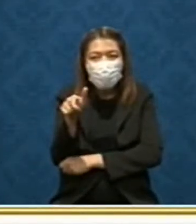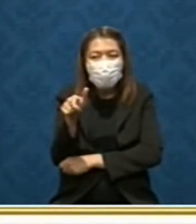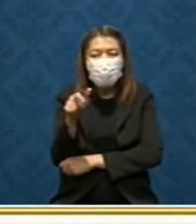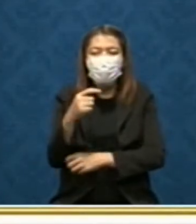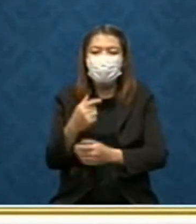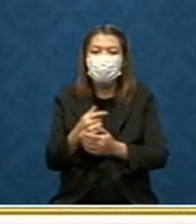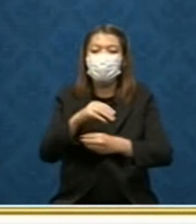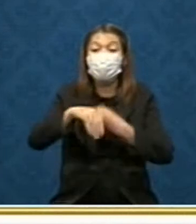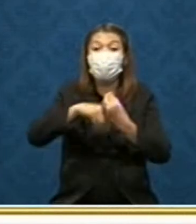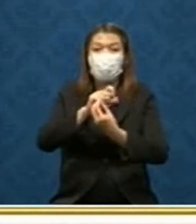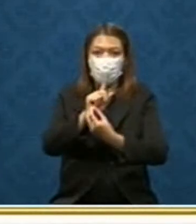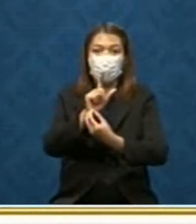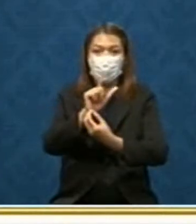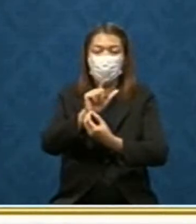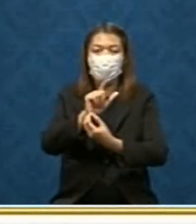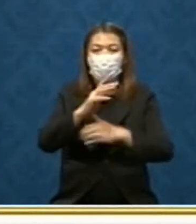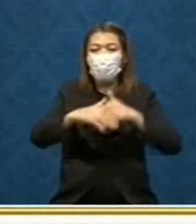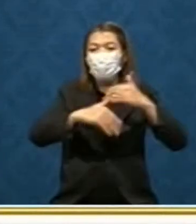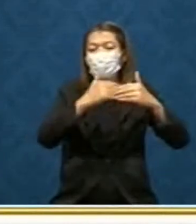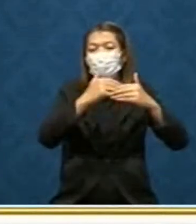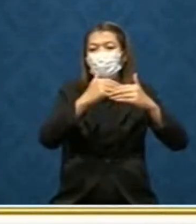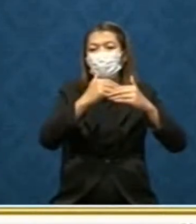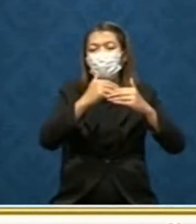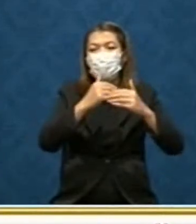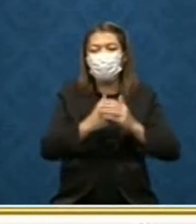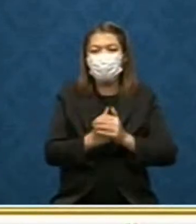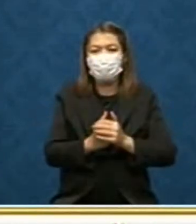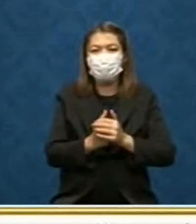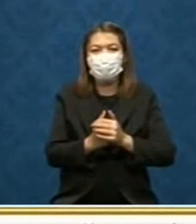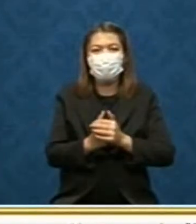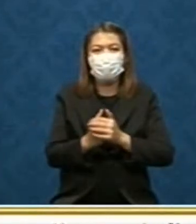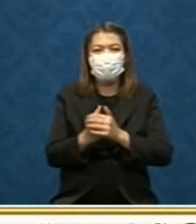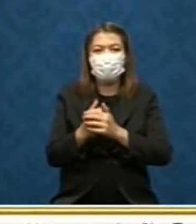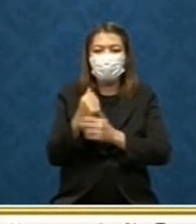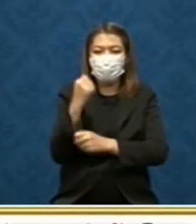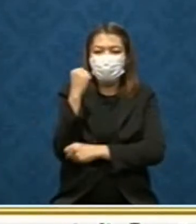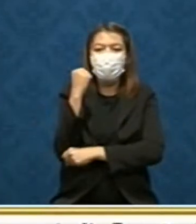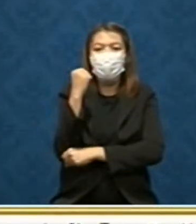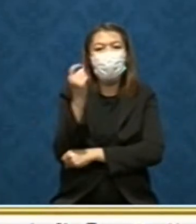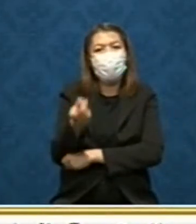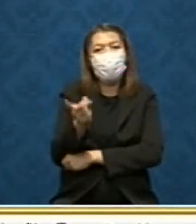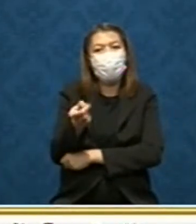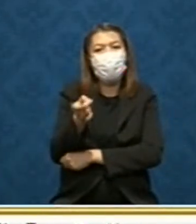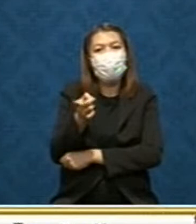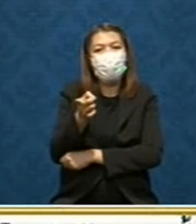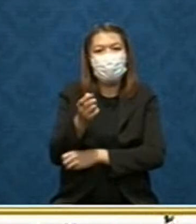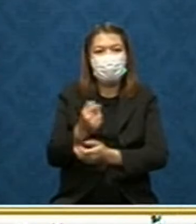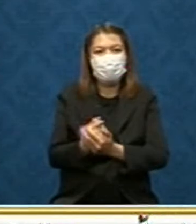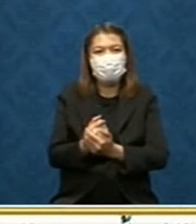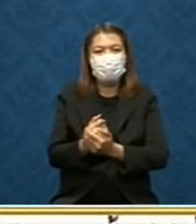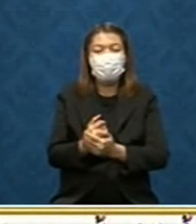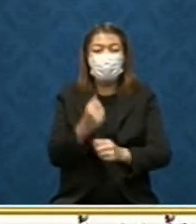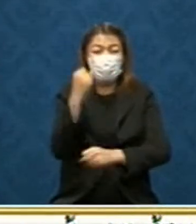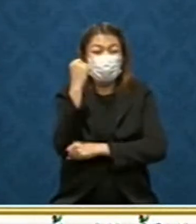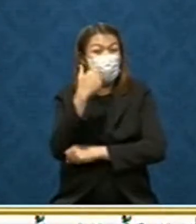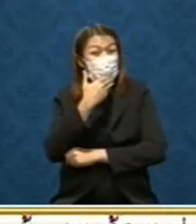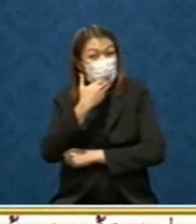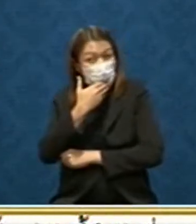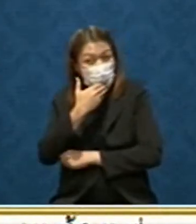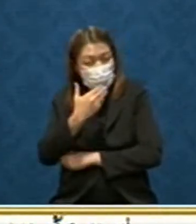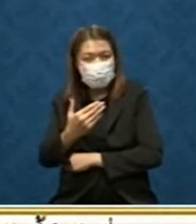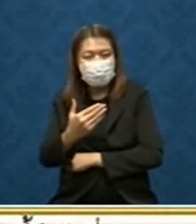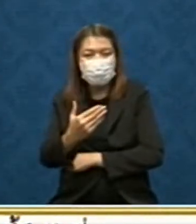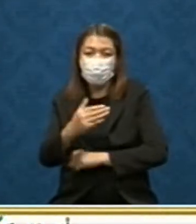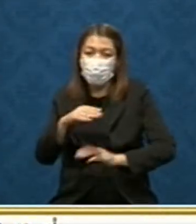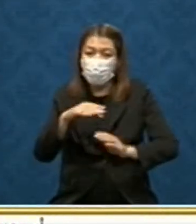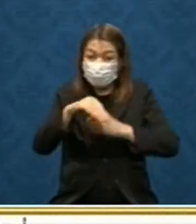ถ้าเศรษภาแม้ฟื้นชกไม่ฟ้นกเขายพวกจนทาวน ต่ให GDP